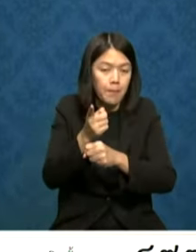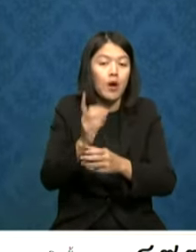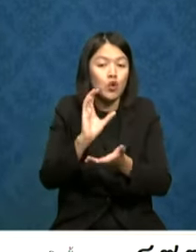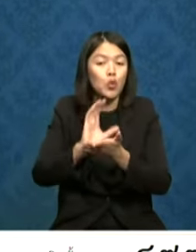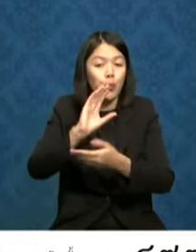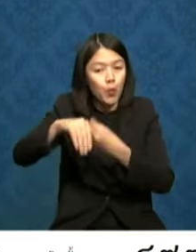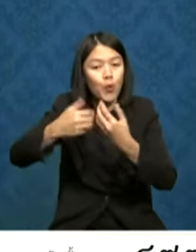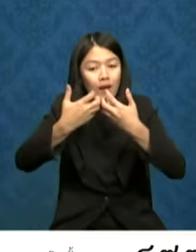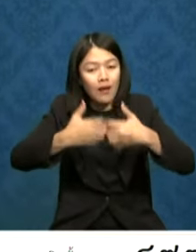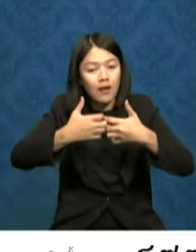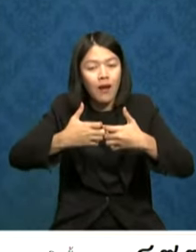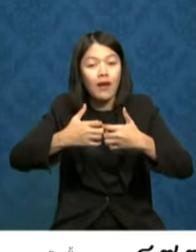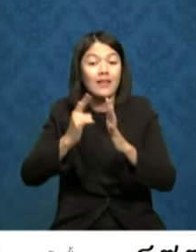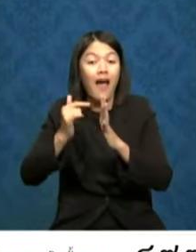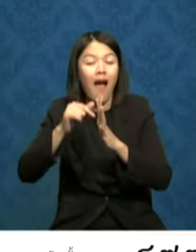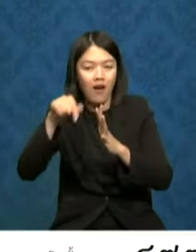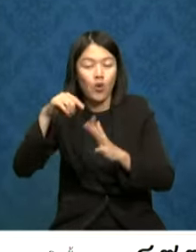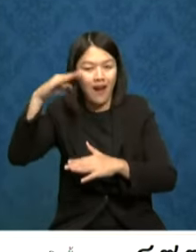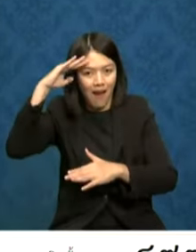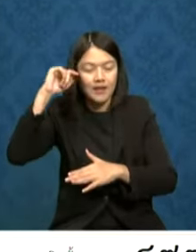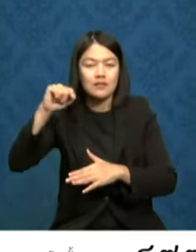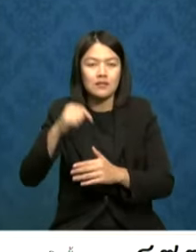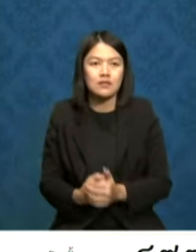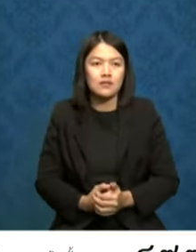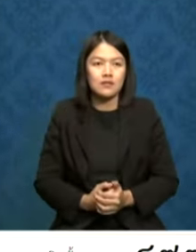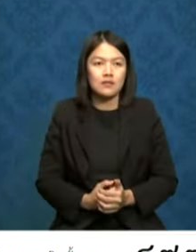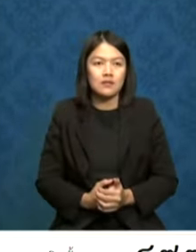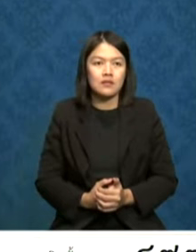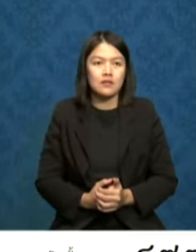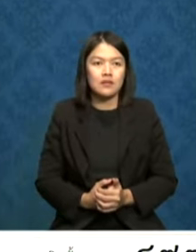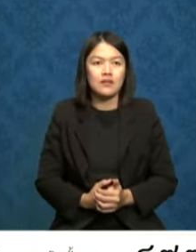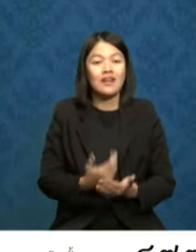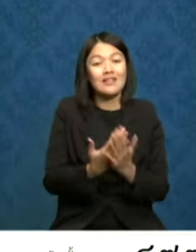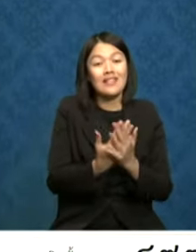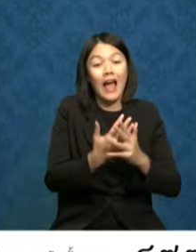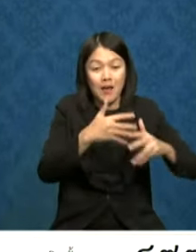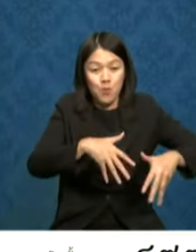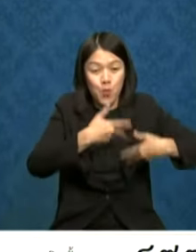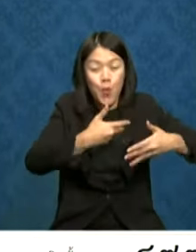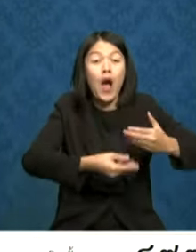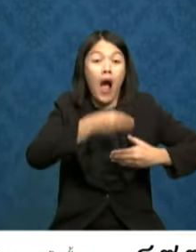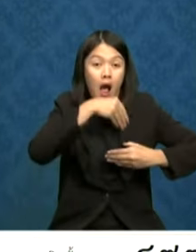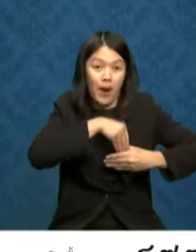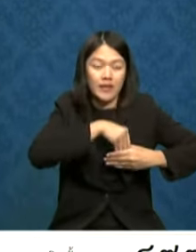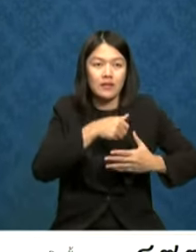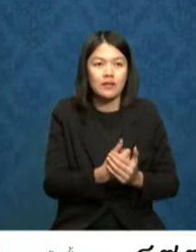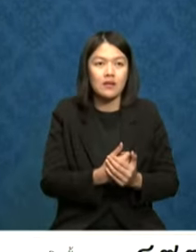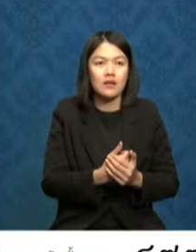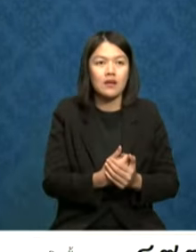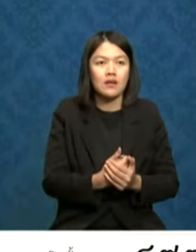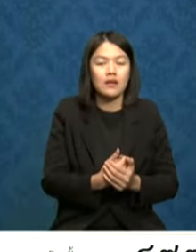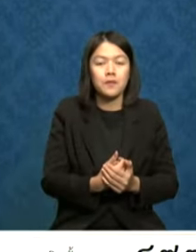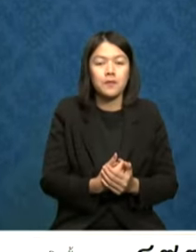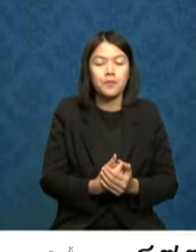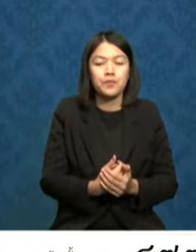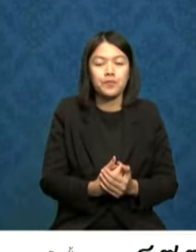เวียนในโรงงานเภสัชกรรมทหารนะครับและเรื่องผลกำไรนะครับผมอยากกราบเรียนท่านประธานผ่านไป